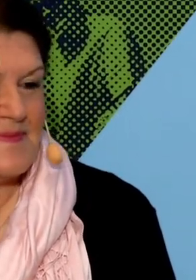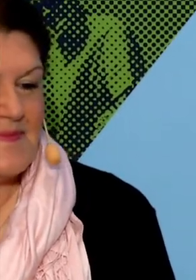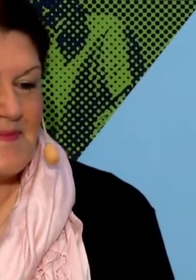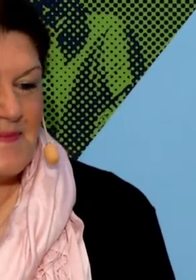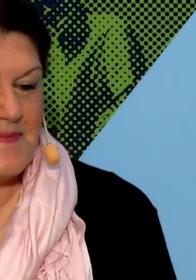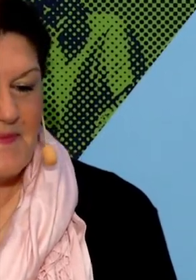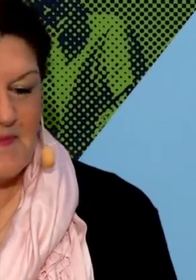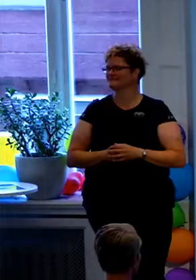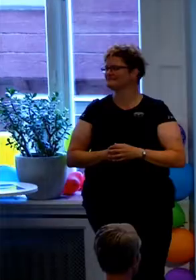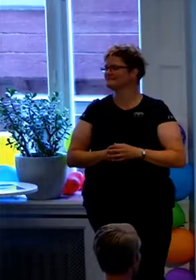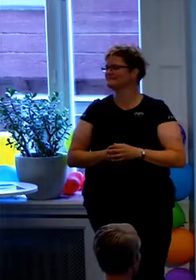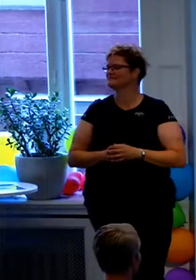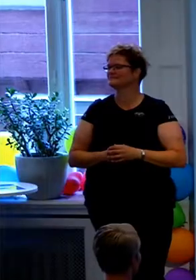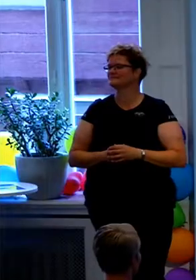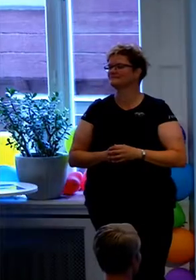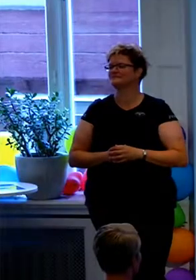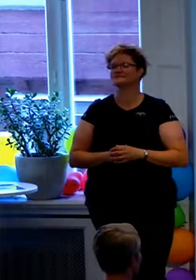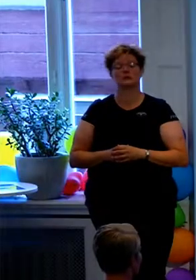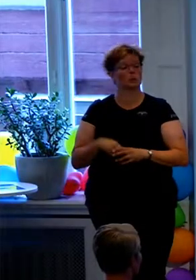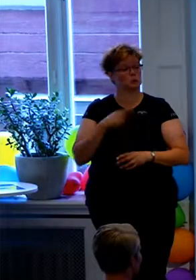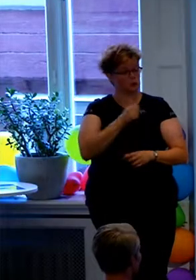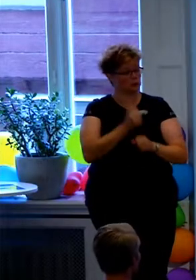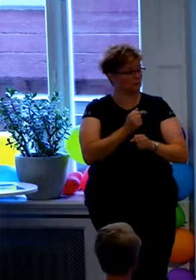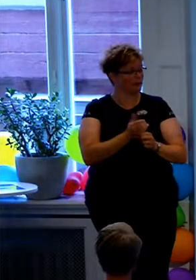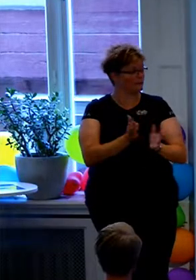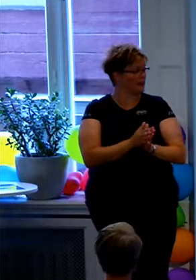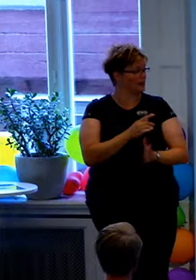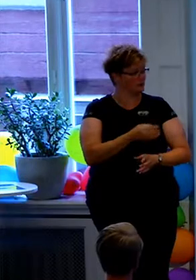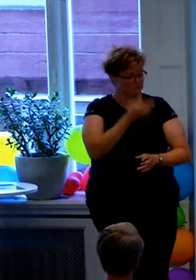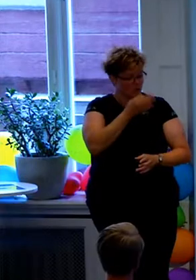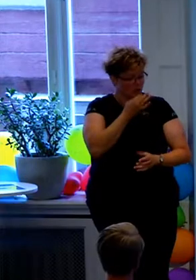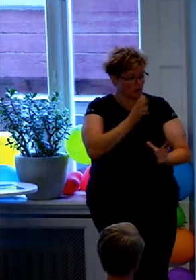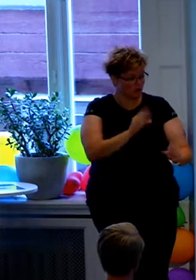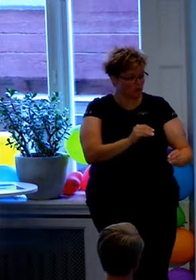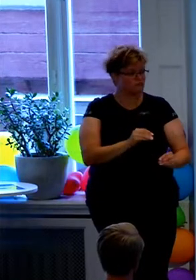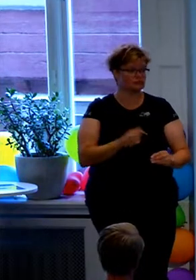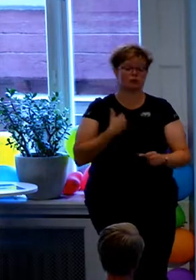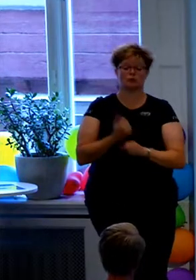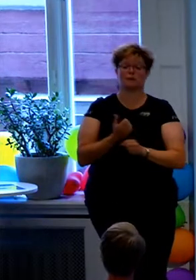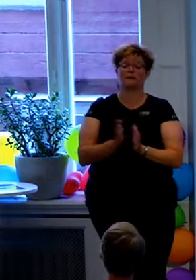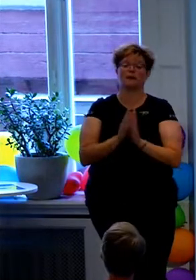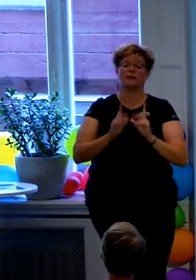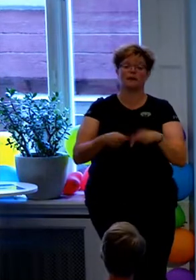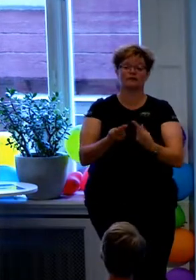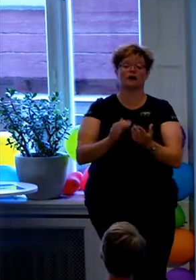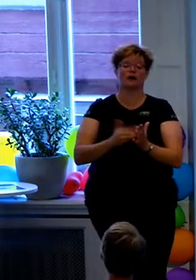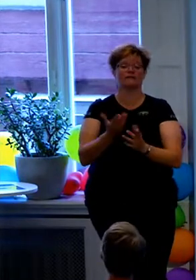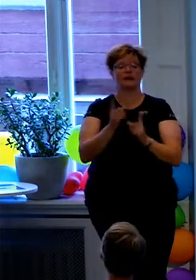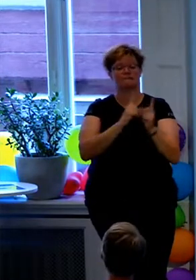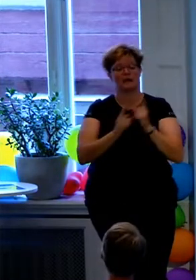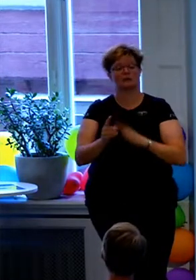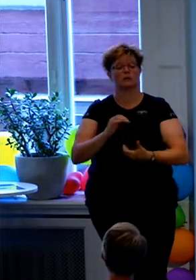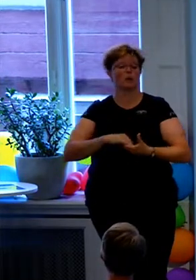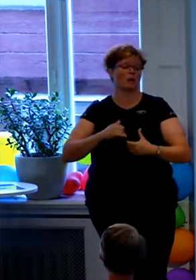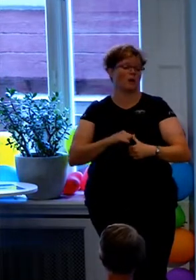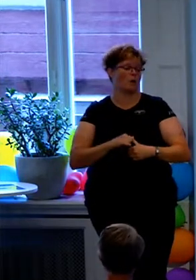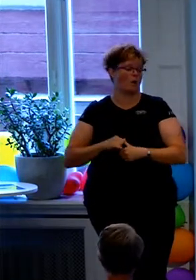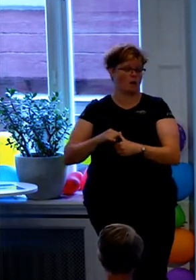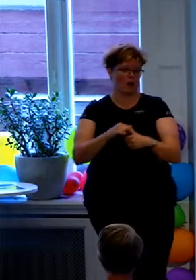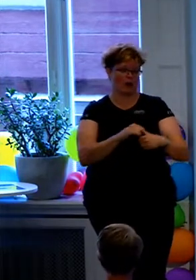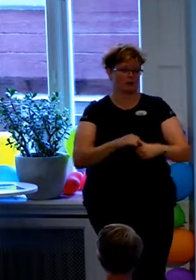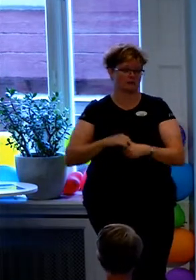Ja, och där jobbar du med de här frågorna? Ja, jag jobbar med utveckling av människor och organisation, skulle jag säga.